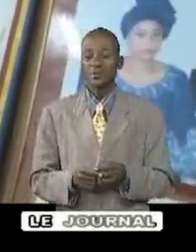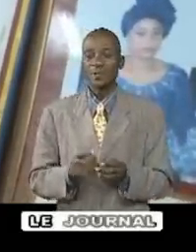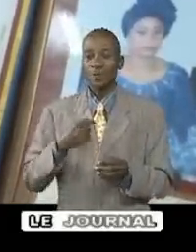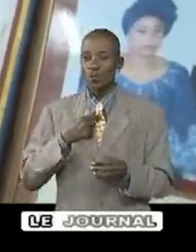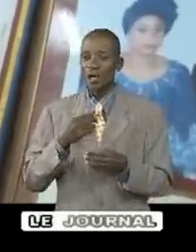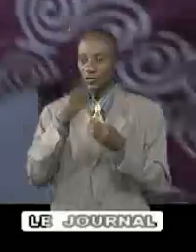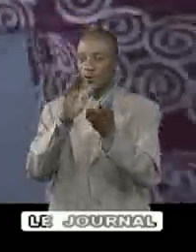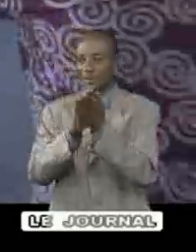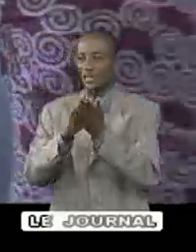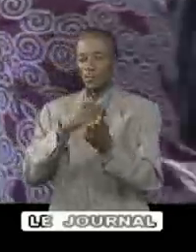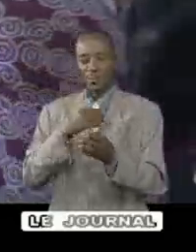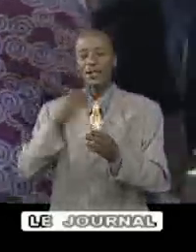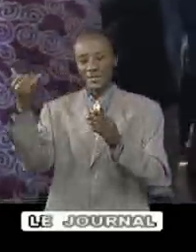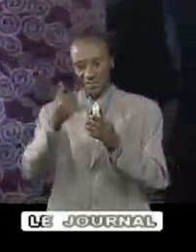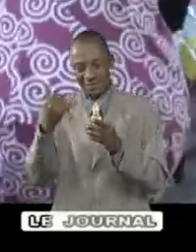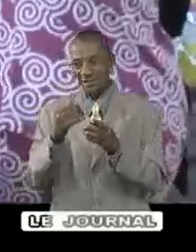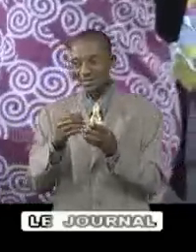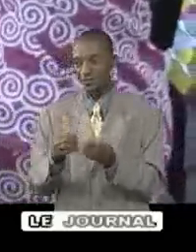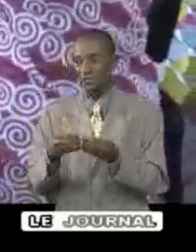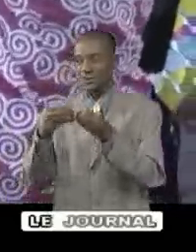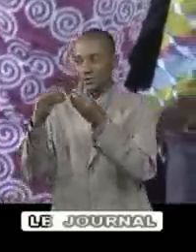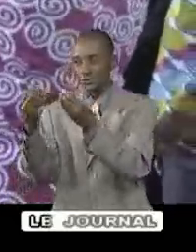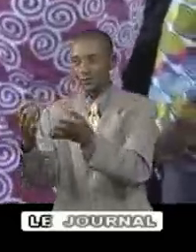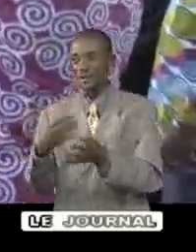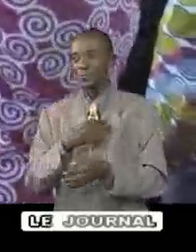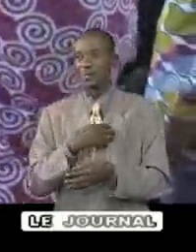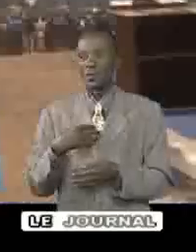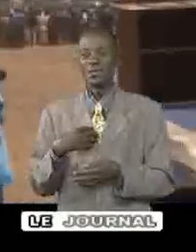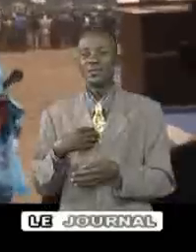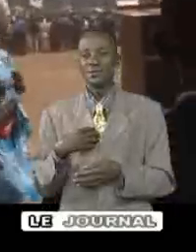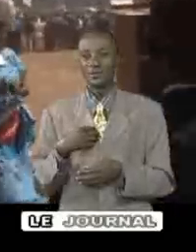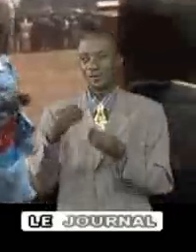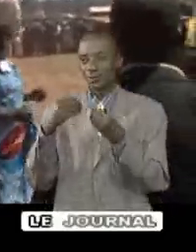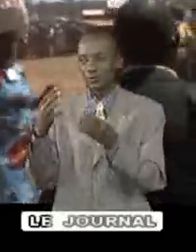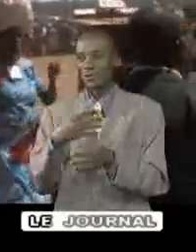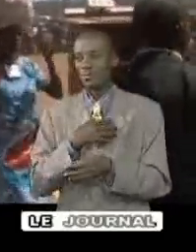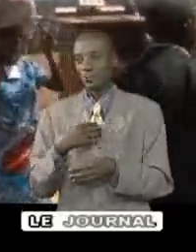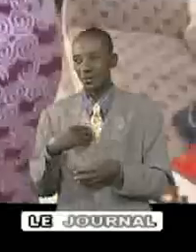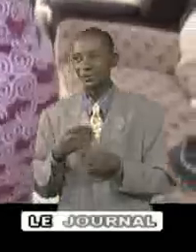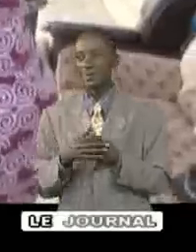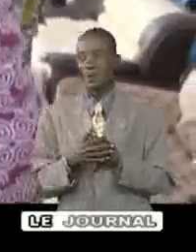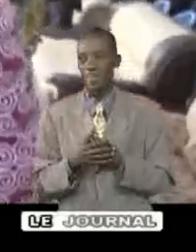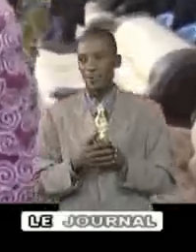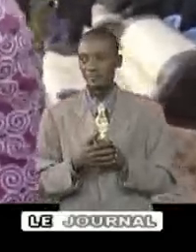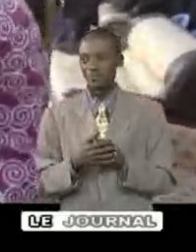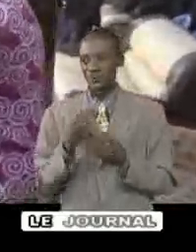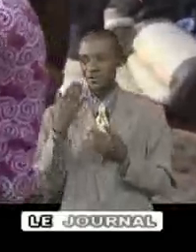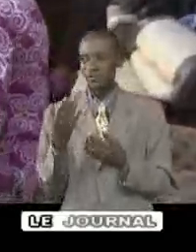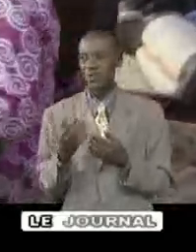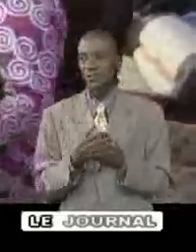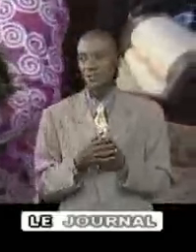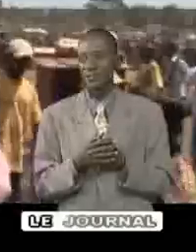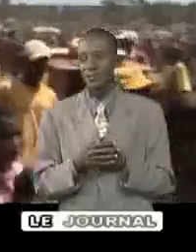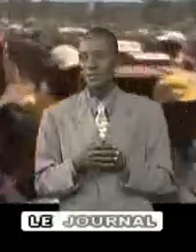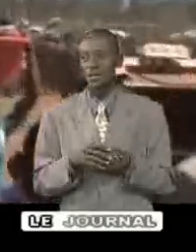La remercier énormément. Ce tableau comptera au nombre de multiples cadeaux que Chikapa va couvrir la première dame sur les lieux de l'inauguration de